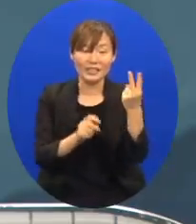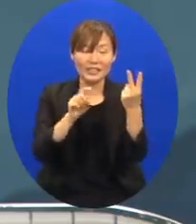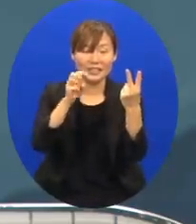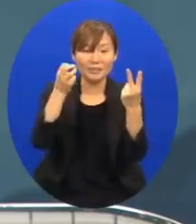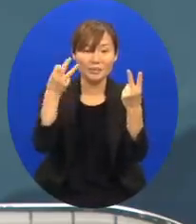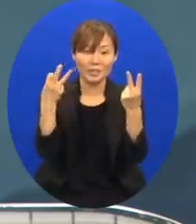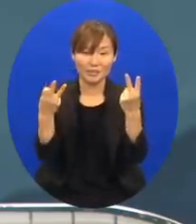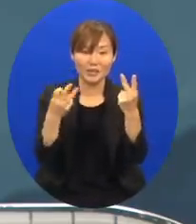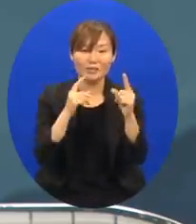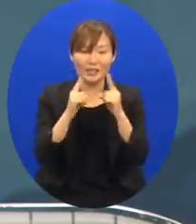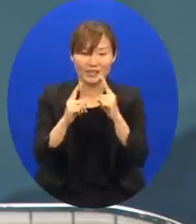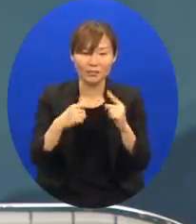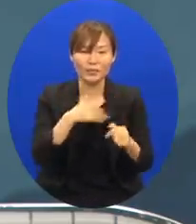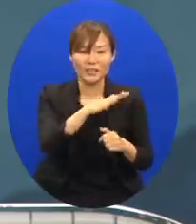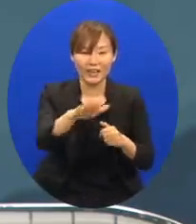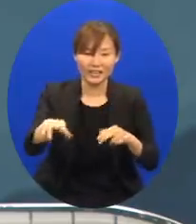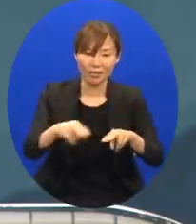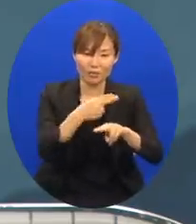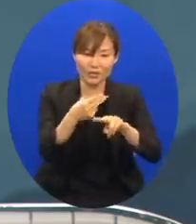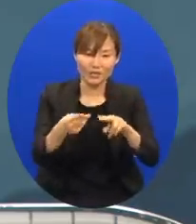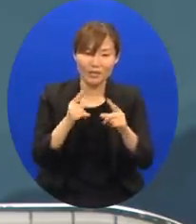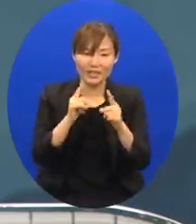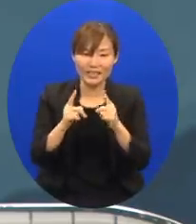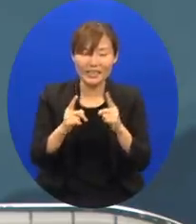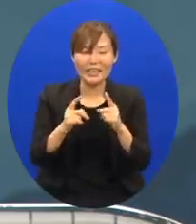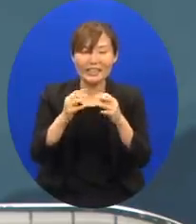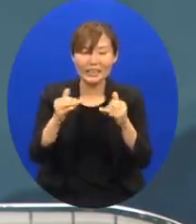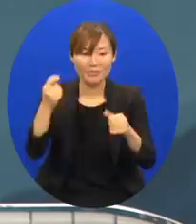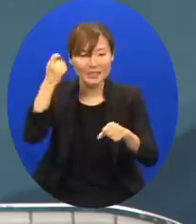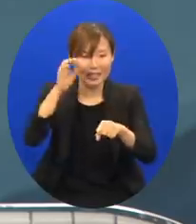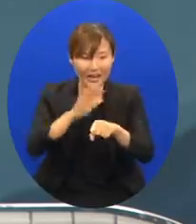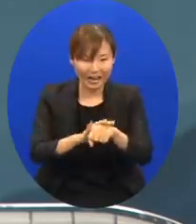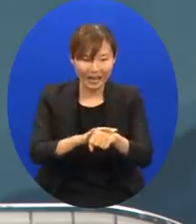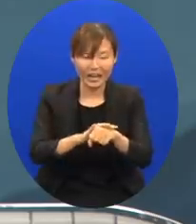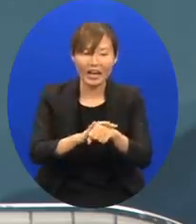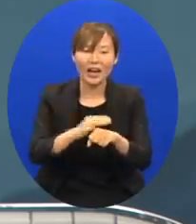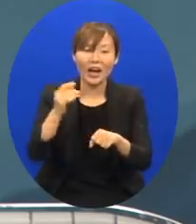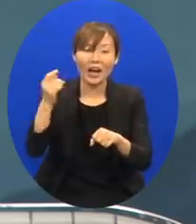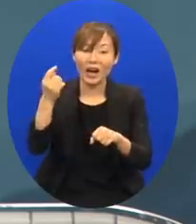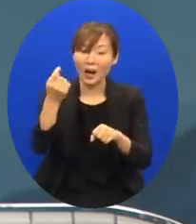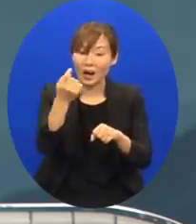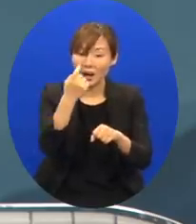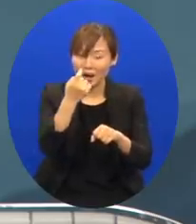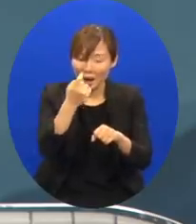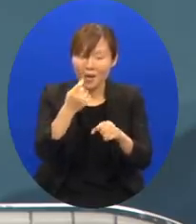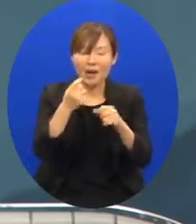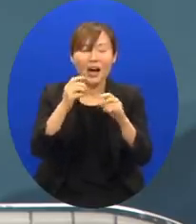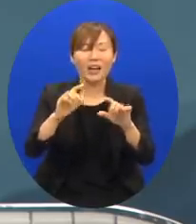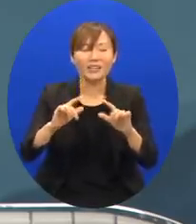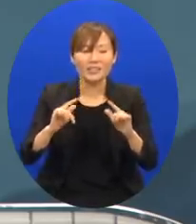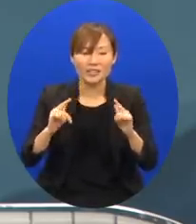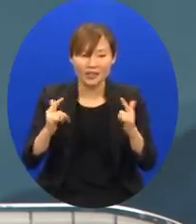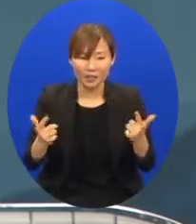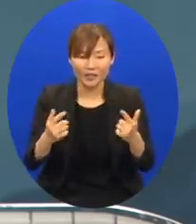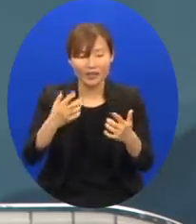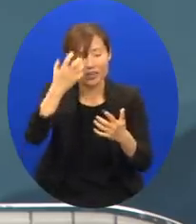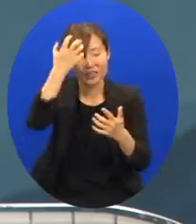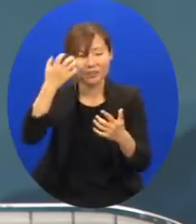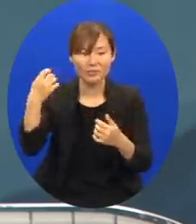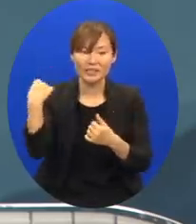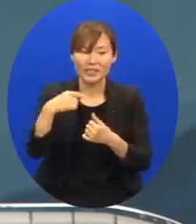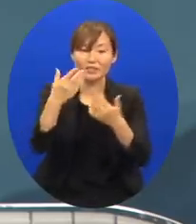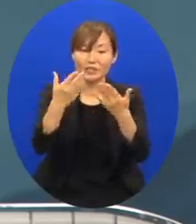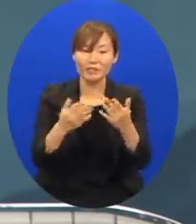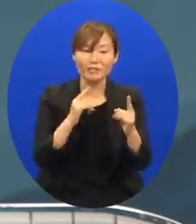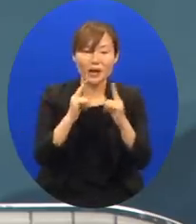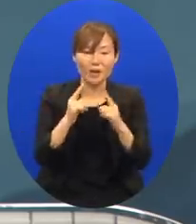사람의 지혜서 배운 말로 하지 아니하고 성령께서 가르쳐 주시는 말로 합니다 다시 말하면